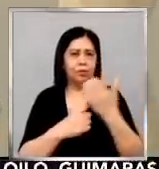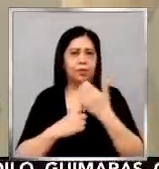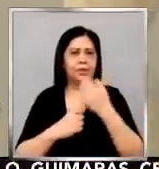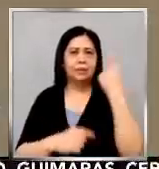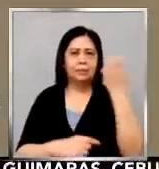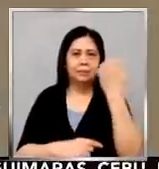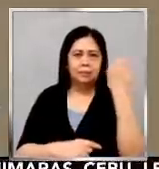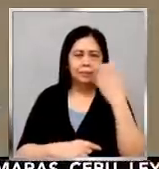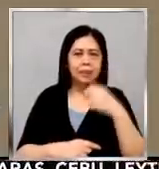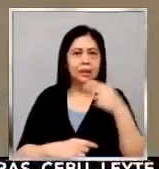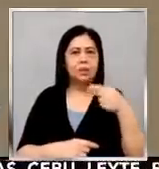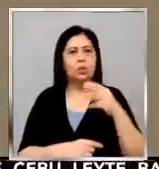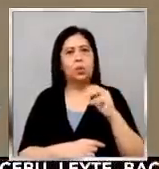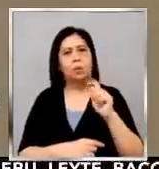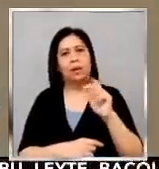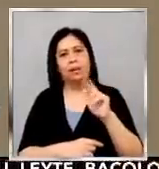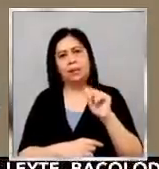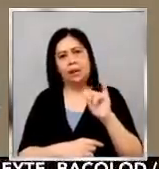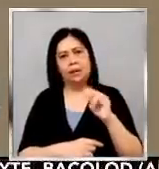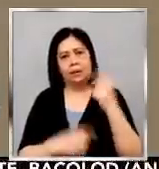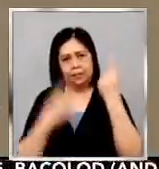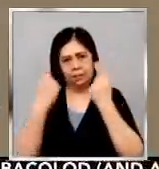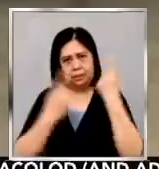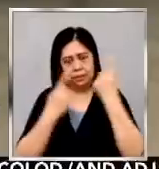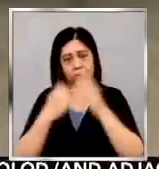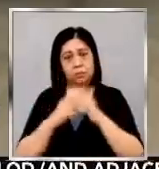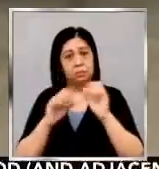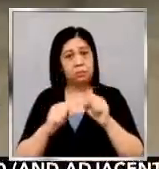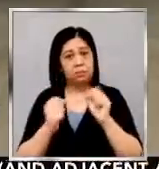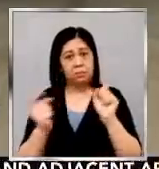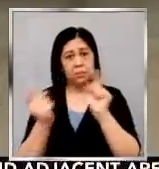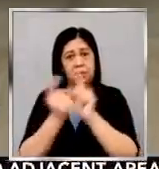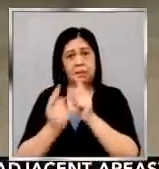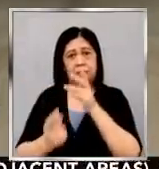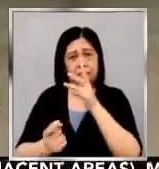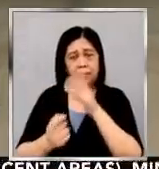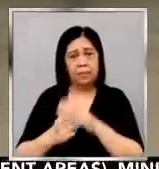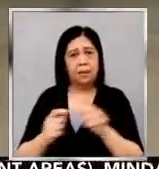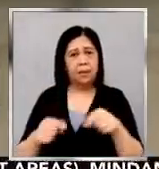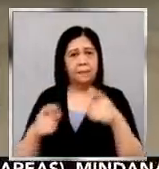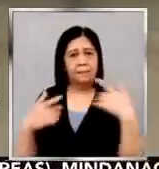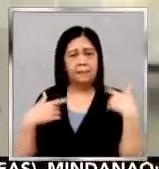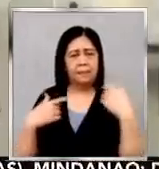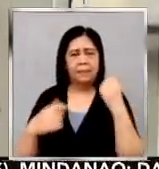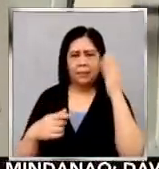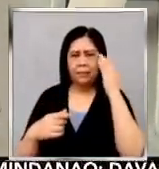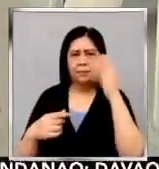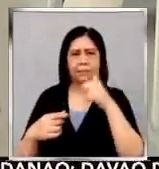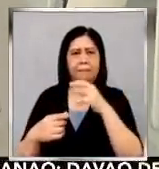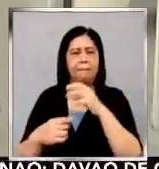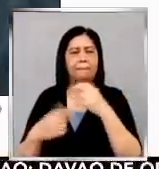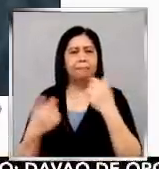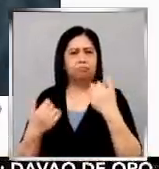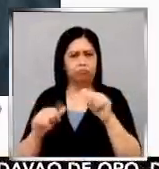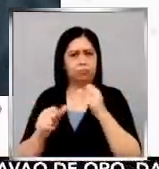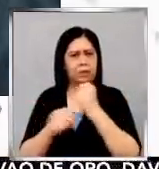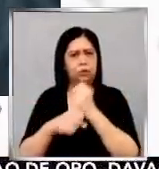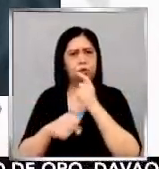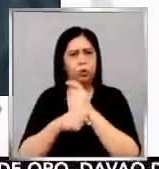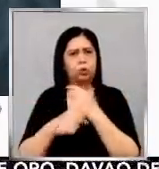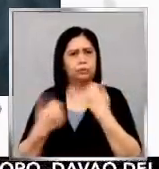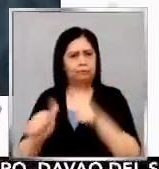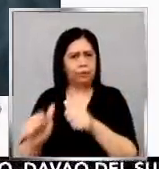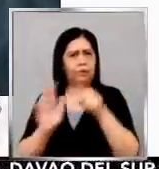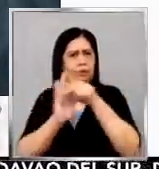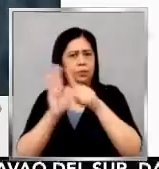humanitarian cases kung saan maari pa niyang makita ang ina habang natitiyak pa rin ang minimum health standards at protocols.